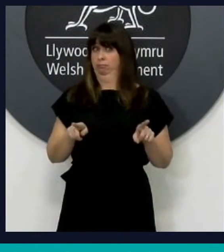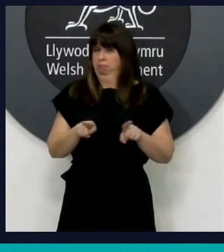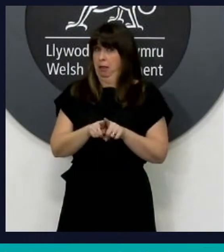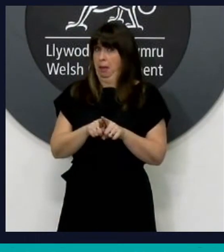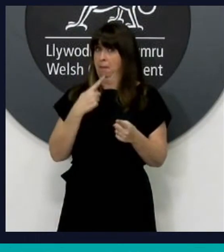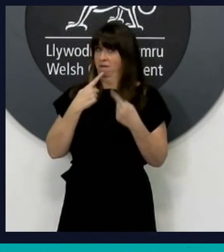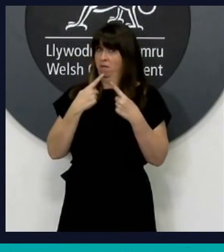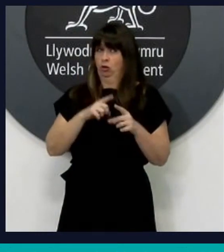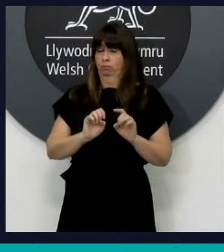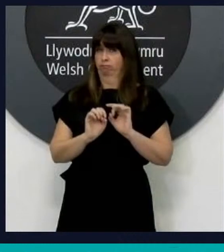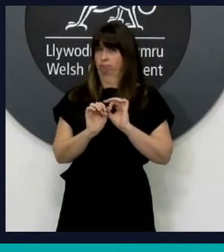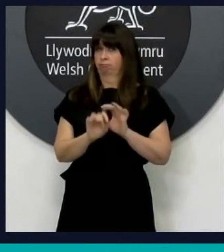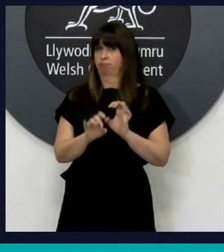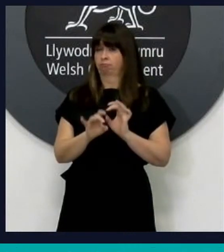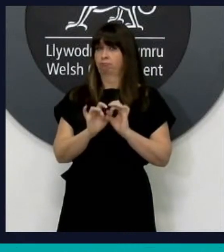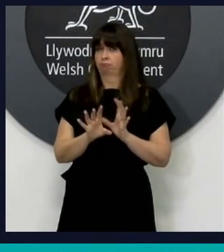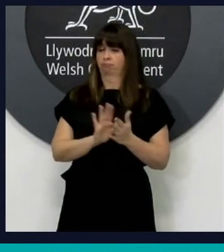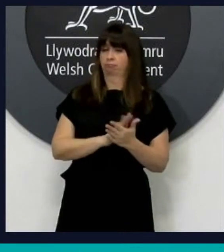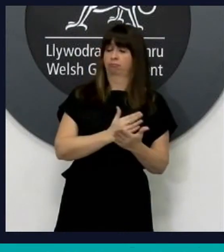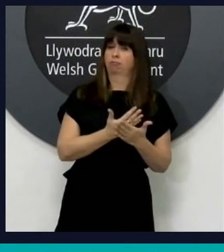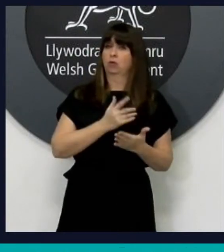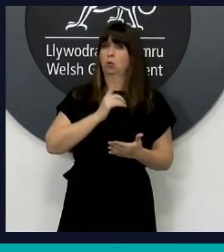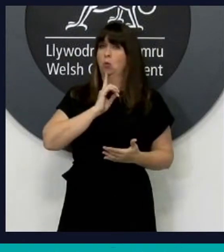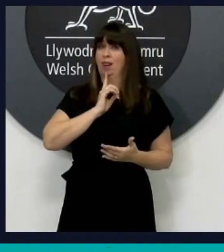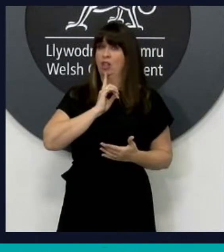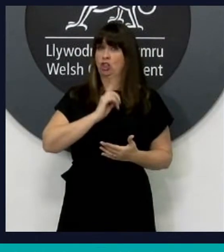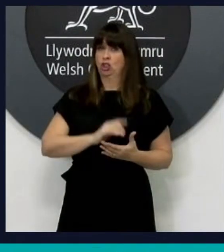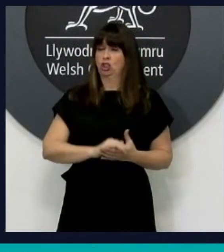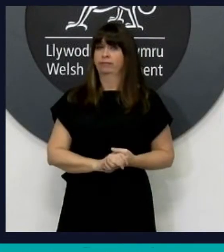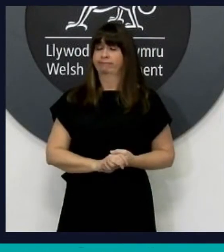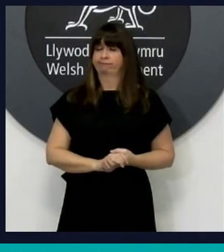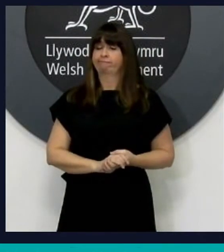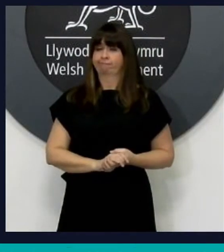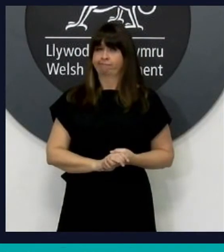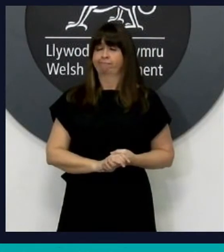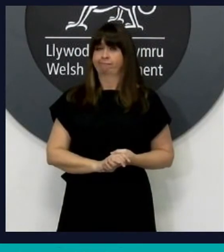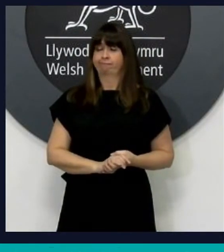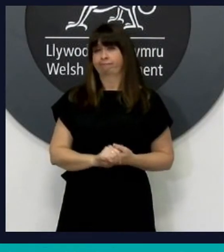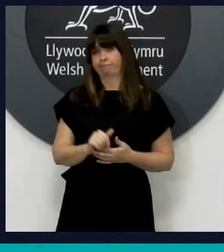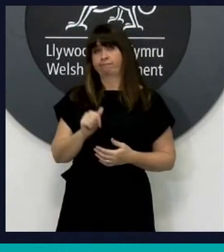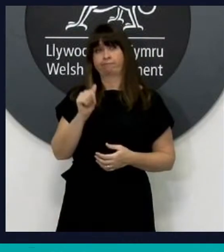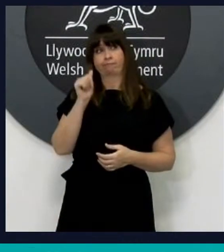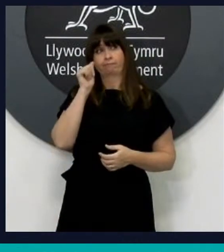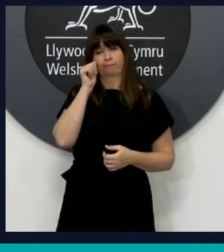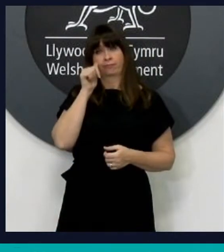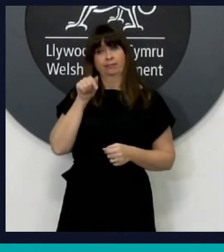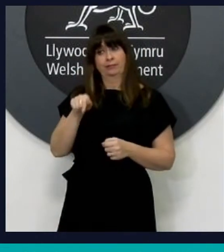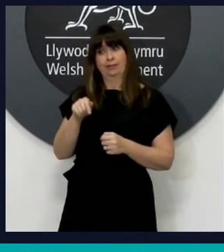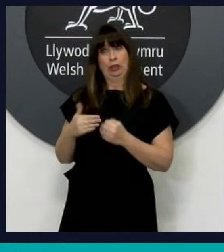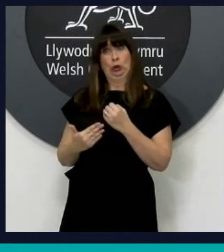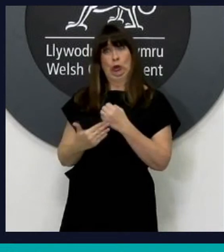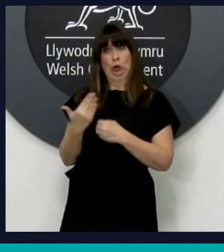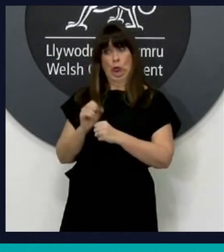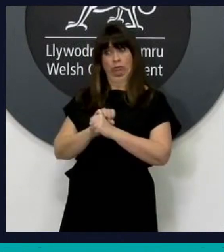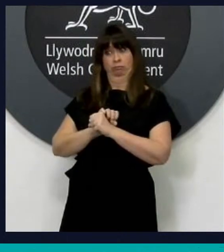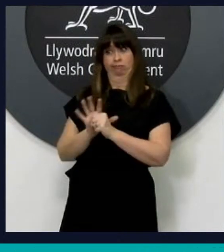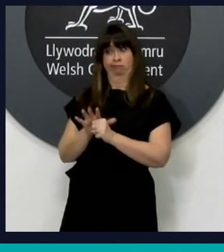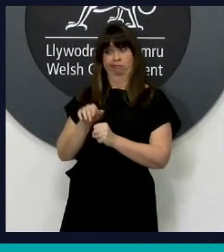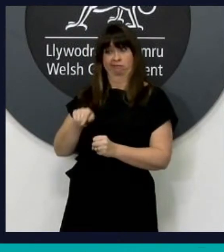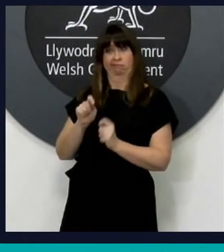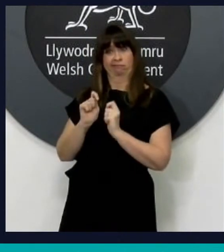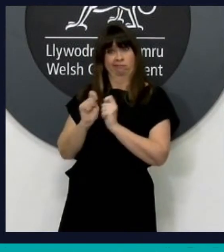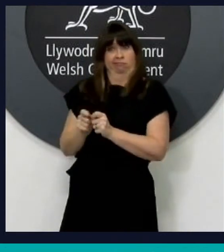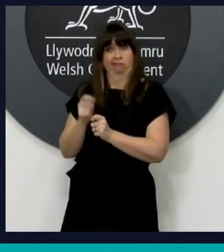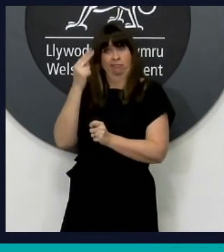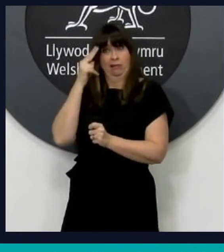gwneud pob 21 diwrnod. Mi fyddwn ni'n ystyried y newidiadau wrth gwrs gyda'r fariant newydd yma ac yn cymryd